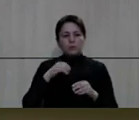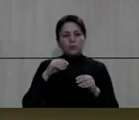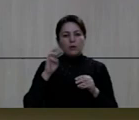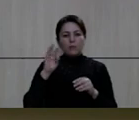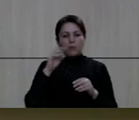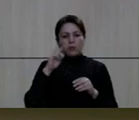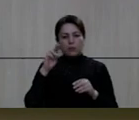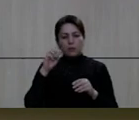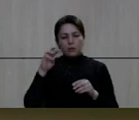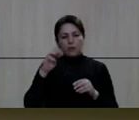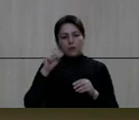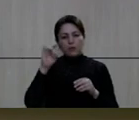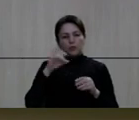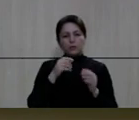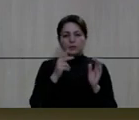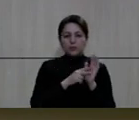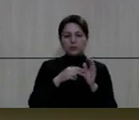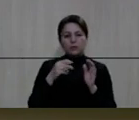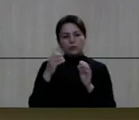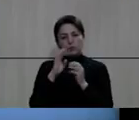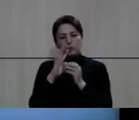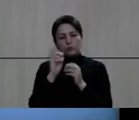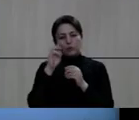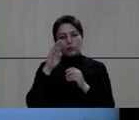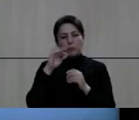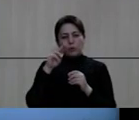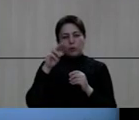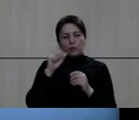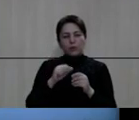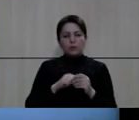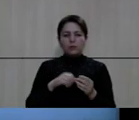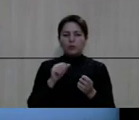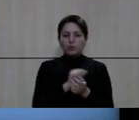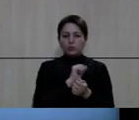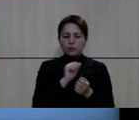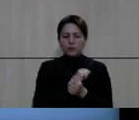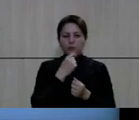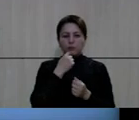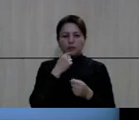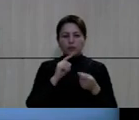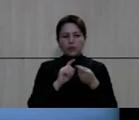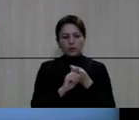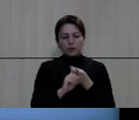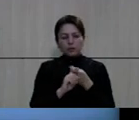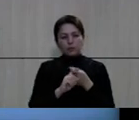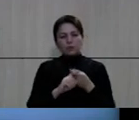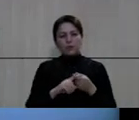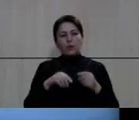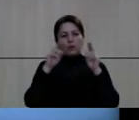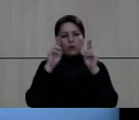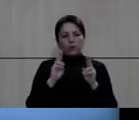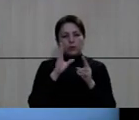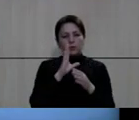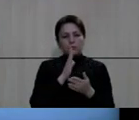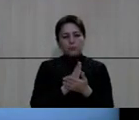ya'ni 8-14 moddalarida ish yuritishning tilga aloqador jihatlari